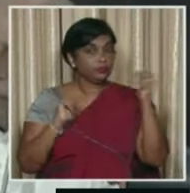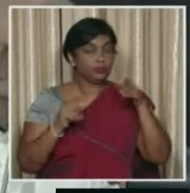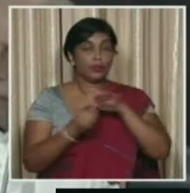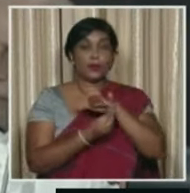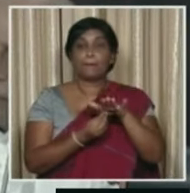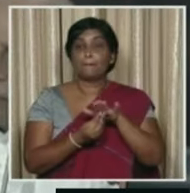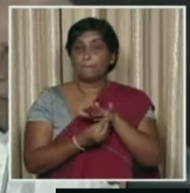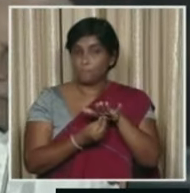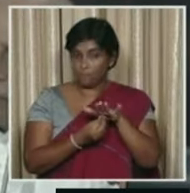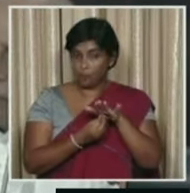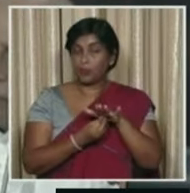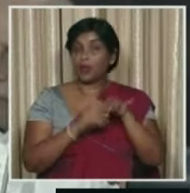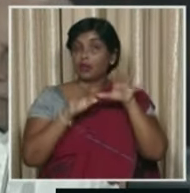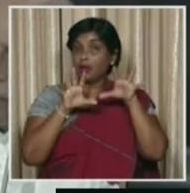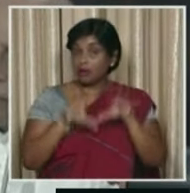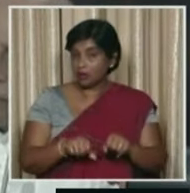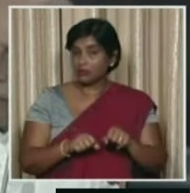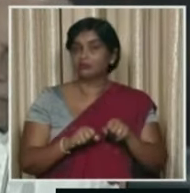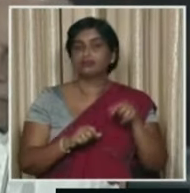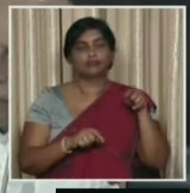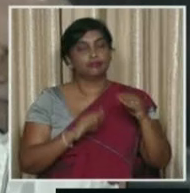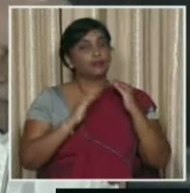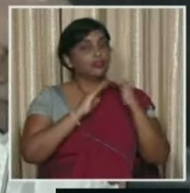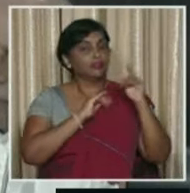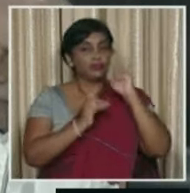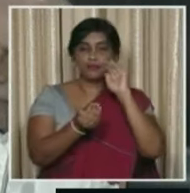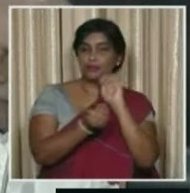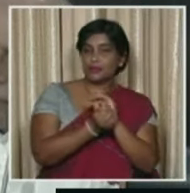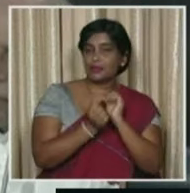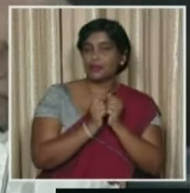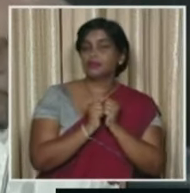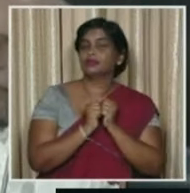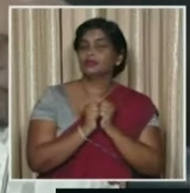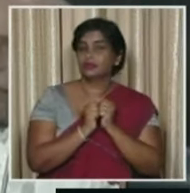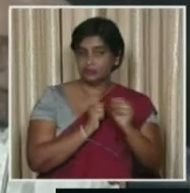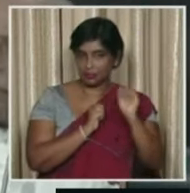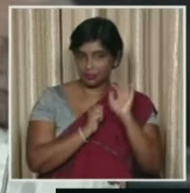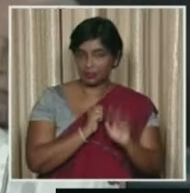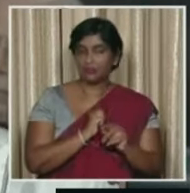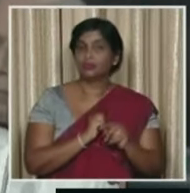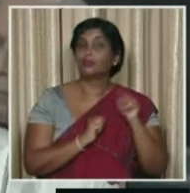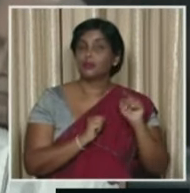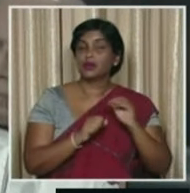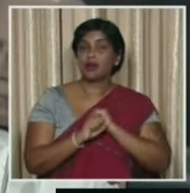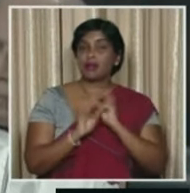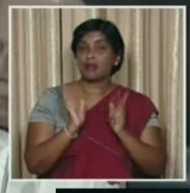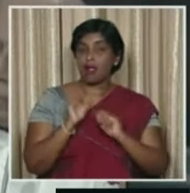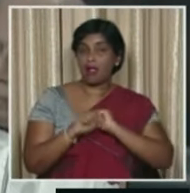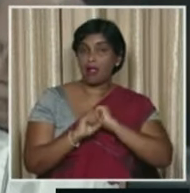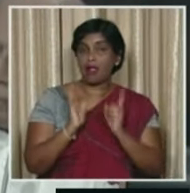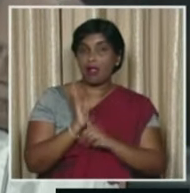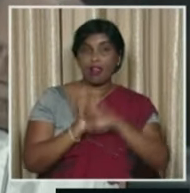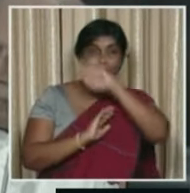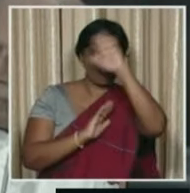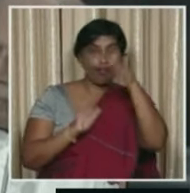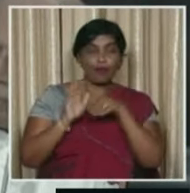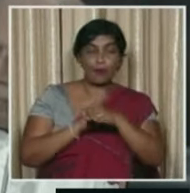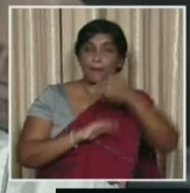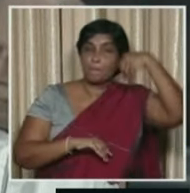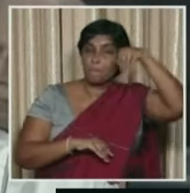පරිසරයත් ඒ ඓතිහාසික ගොඩනැගිලි ආරක්ෂා කර ගැනීම සඳහායි. ගාලුකොටුවේ තිබූ පැරණි තැපැල්